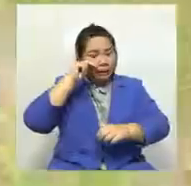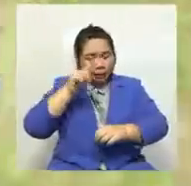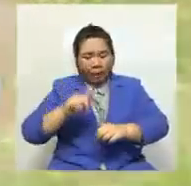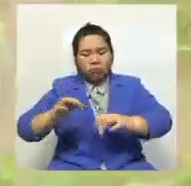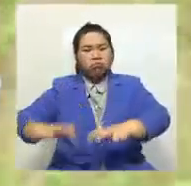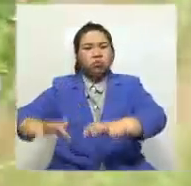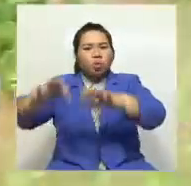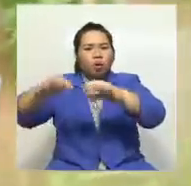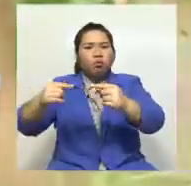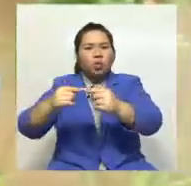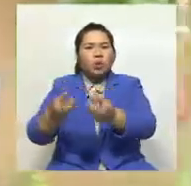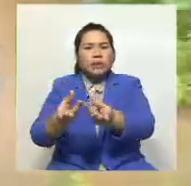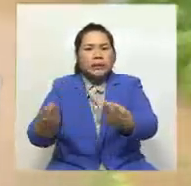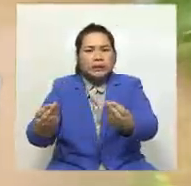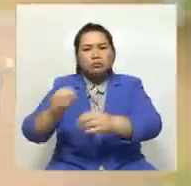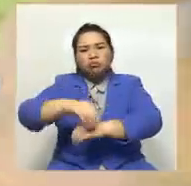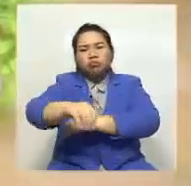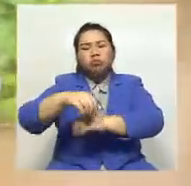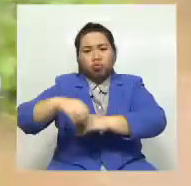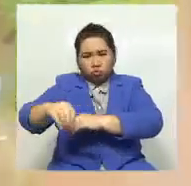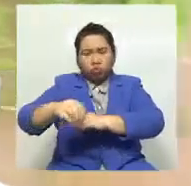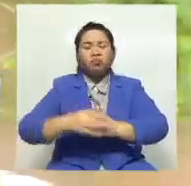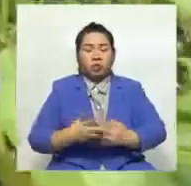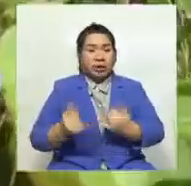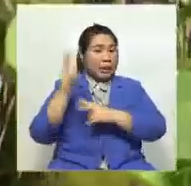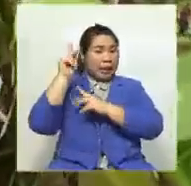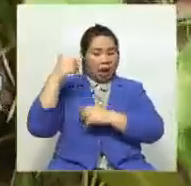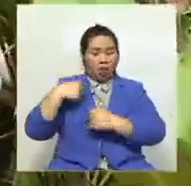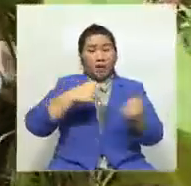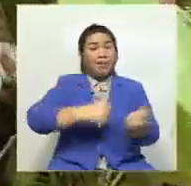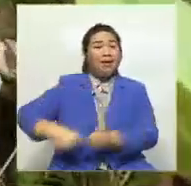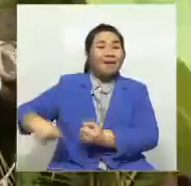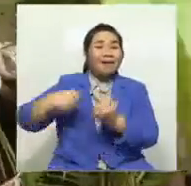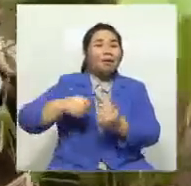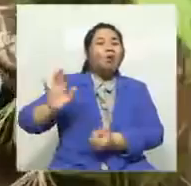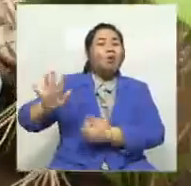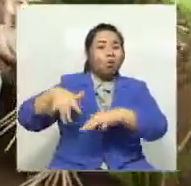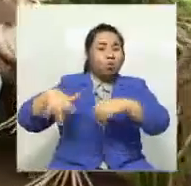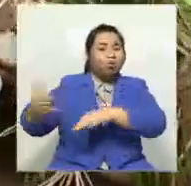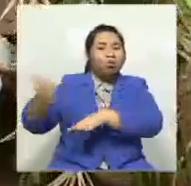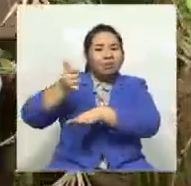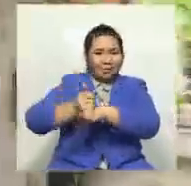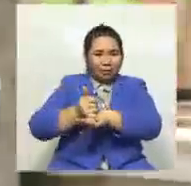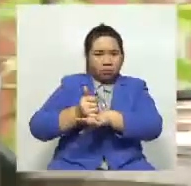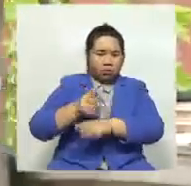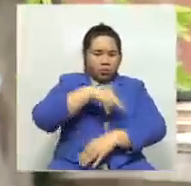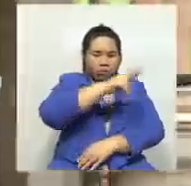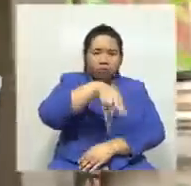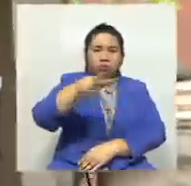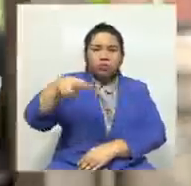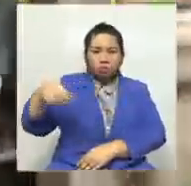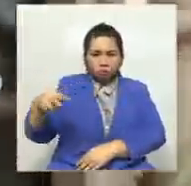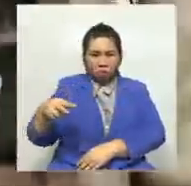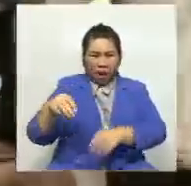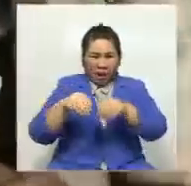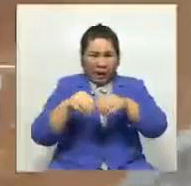บ้านด้วยวันนี้ทีมข่าวนั่งเรือของลุงเหรียญค่ะซึ่งเป็นเรือของชาวบ้านสำรวจภายในหมู่บ้านที่ถูกน้ำท่วมเกือบถึง